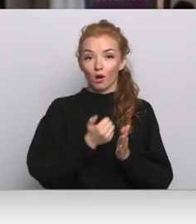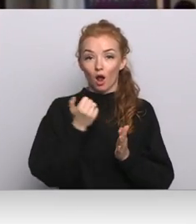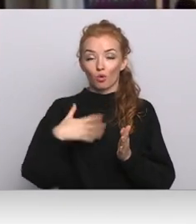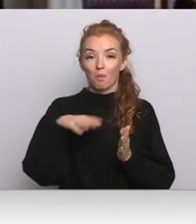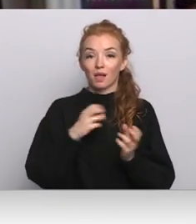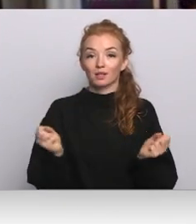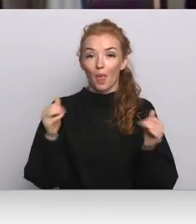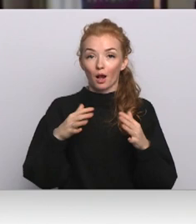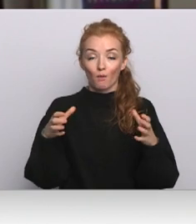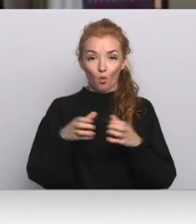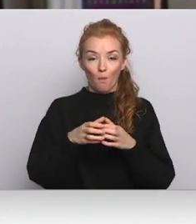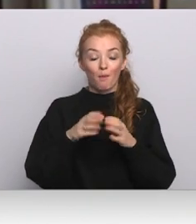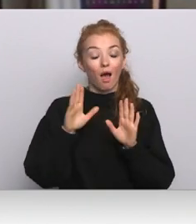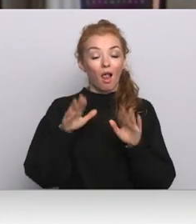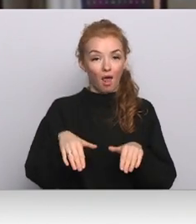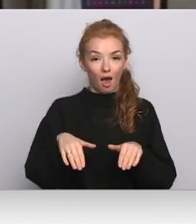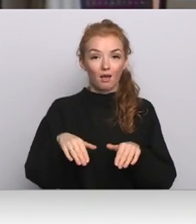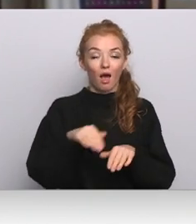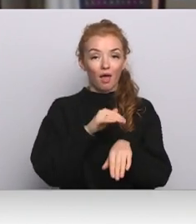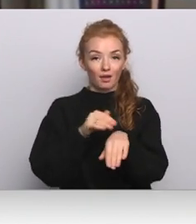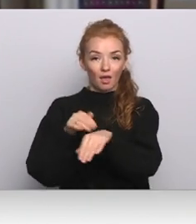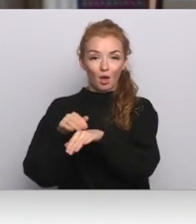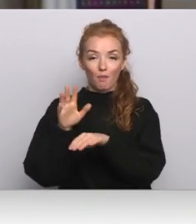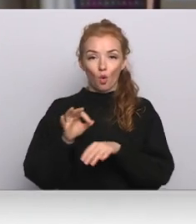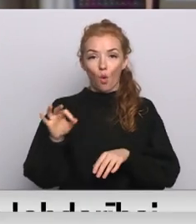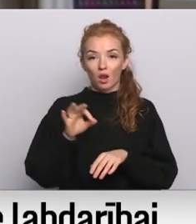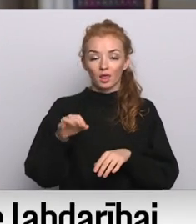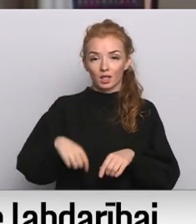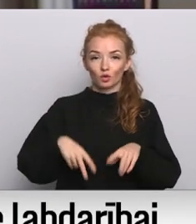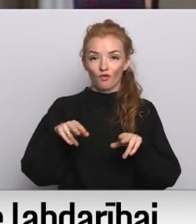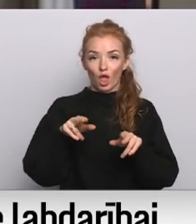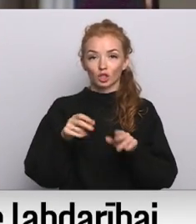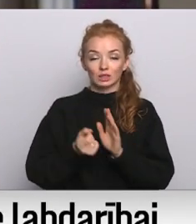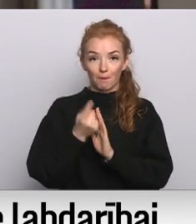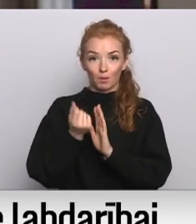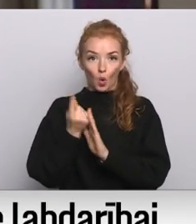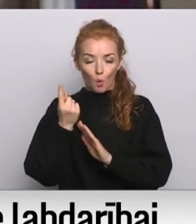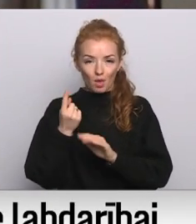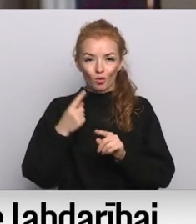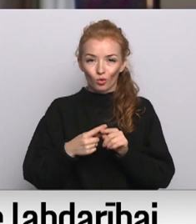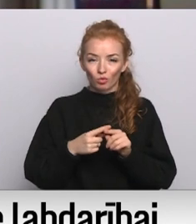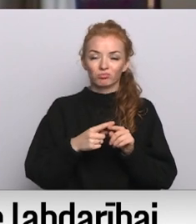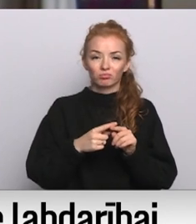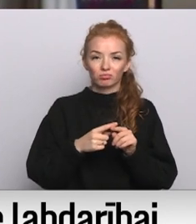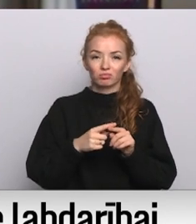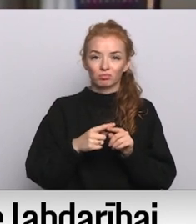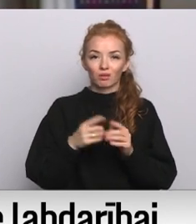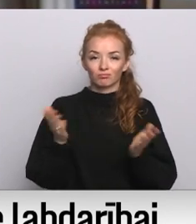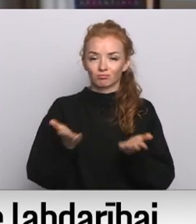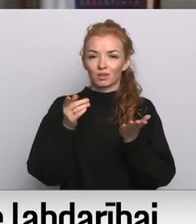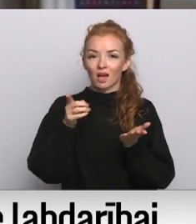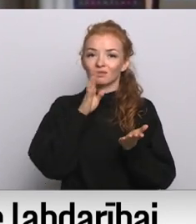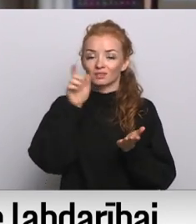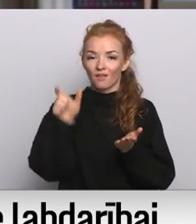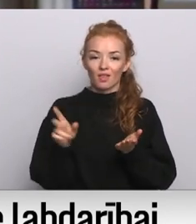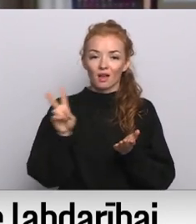lai izdarītu divas lietas. Pirmkārt, atgādināt par olnīcu vēža simptomiem, otrkārt, atzīmēt tos sieviešu, kuras dzīvo ar